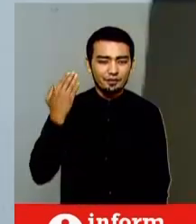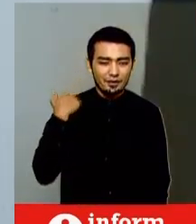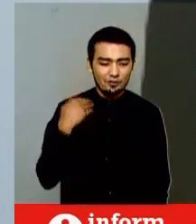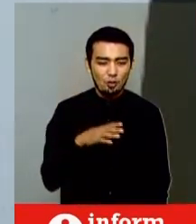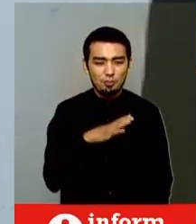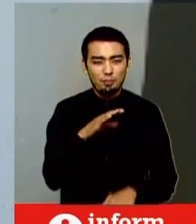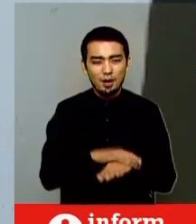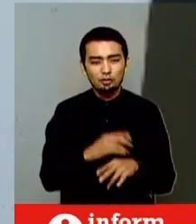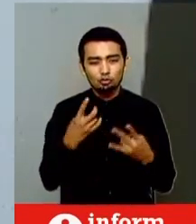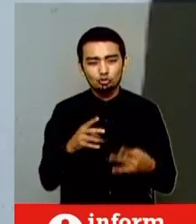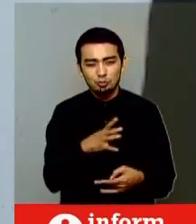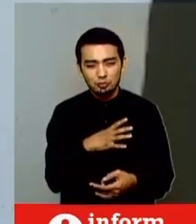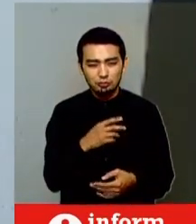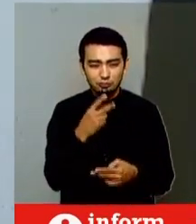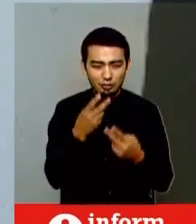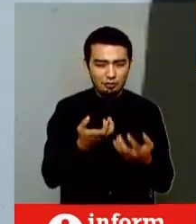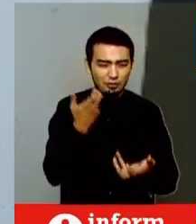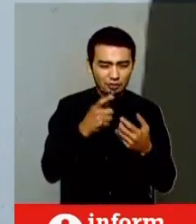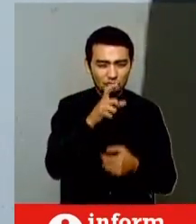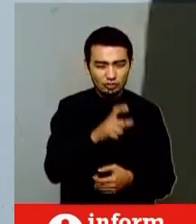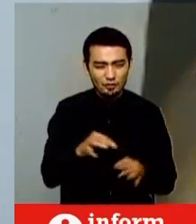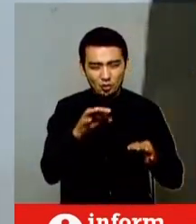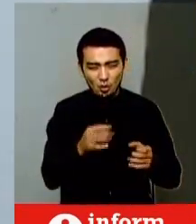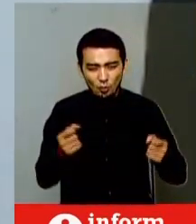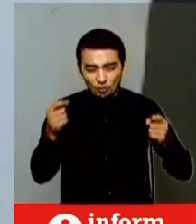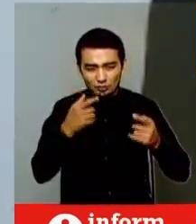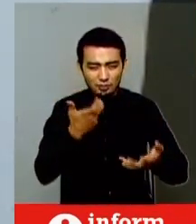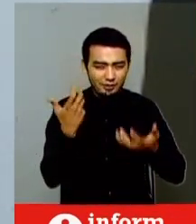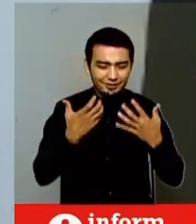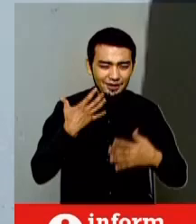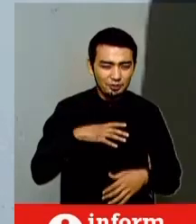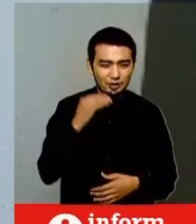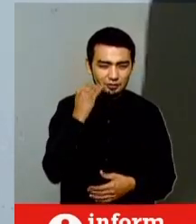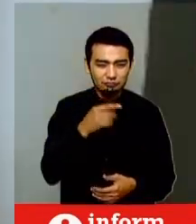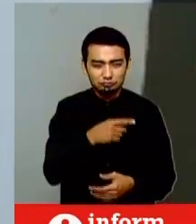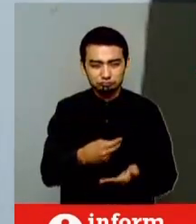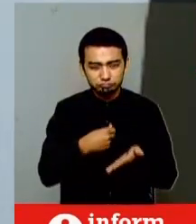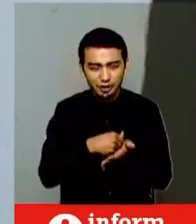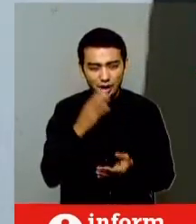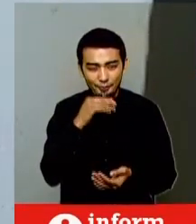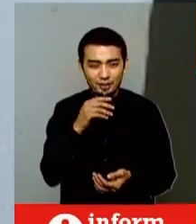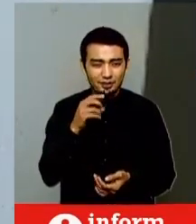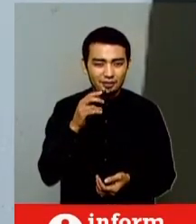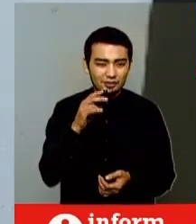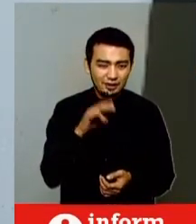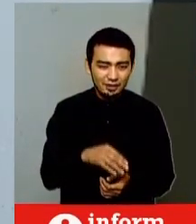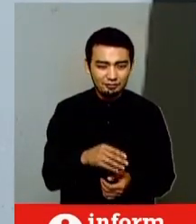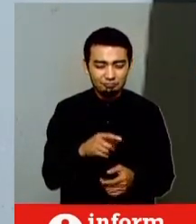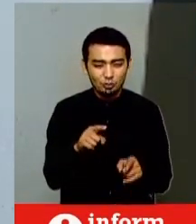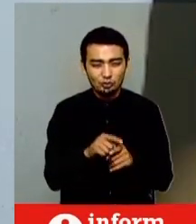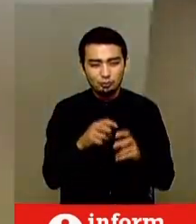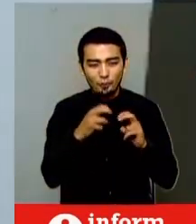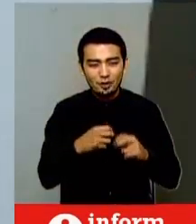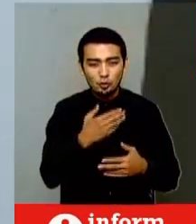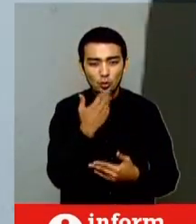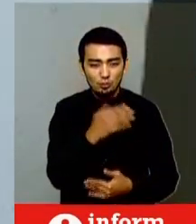банку не нужно было сильно оглядываться на, допустим, на качество заемщика, можно было выдавать. Почему? Потому что,